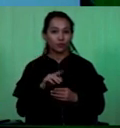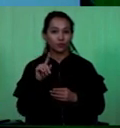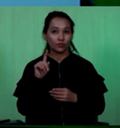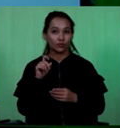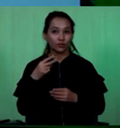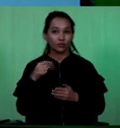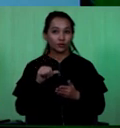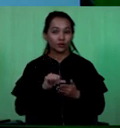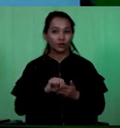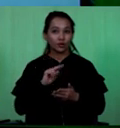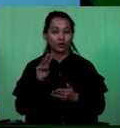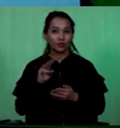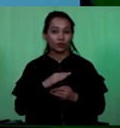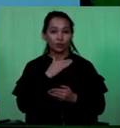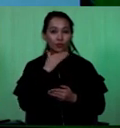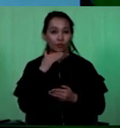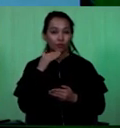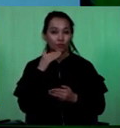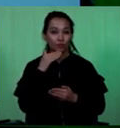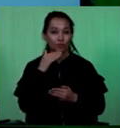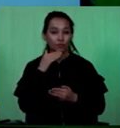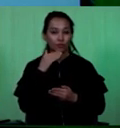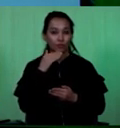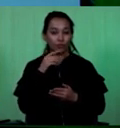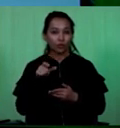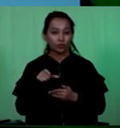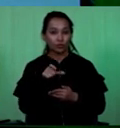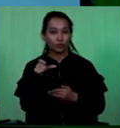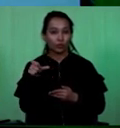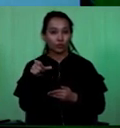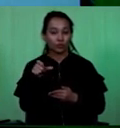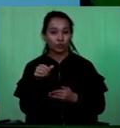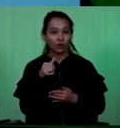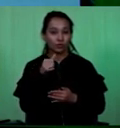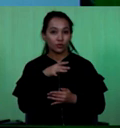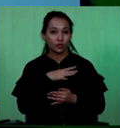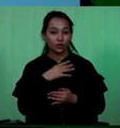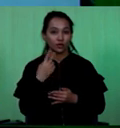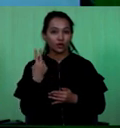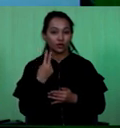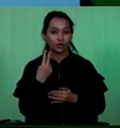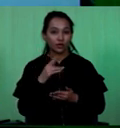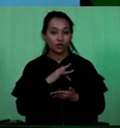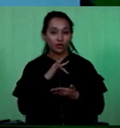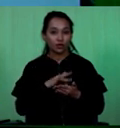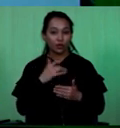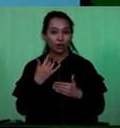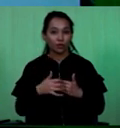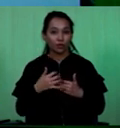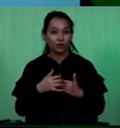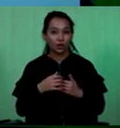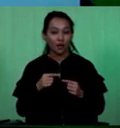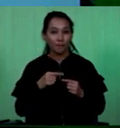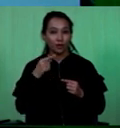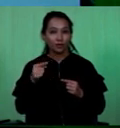126 km ko'p yo'l yurdi. Ikki shahar orasidagi masofa 1211